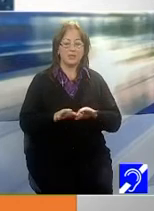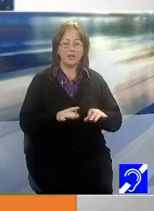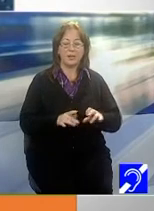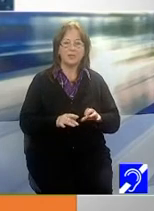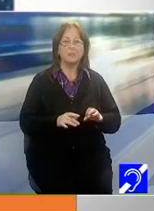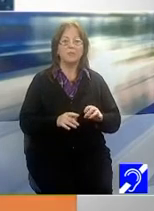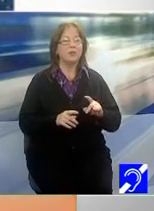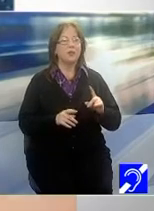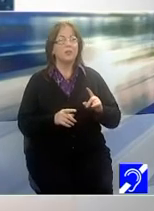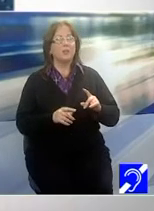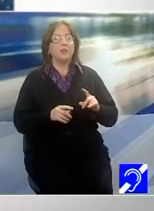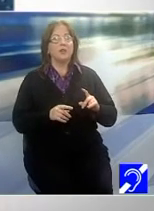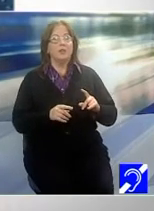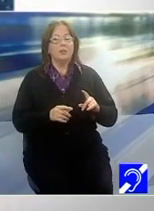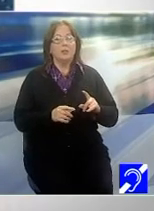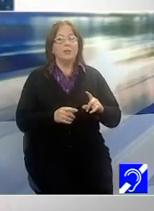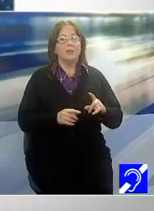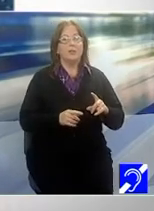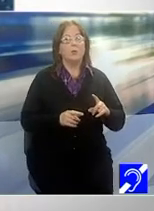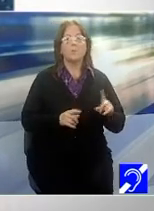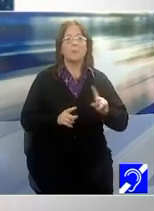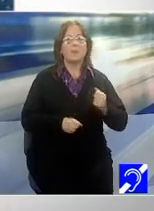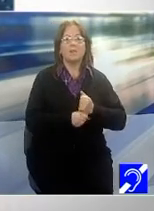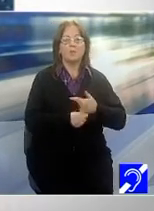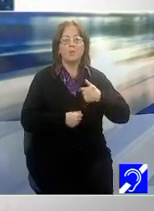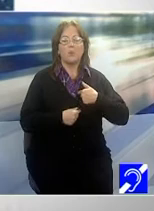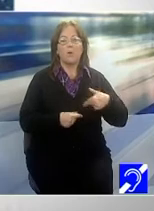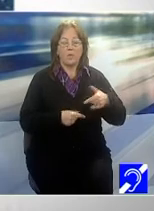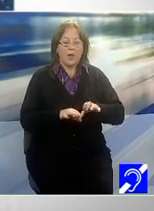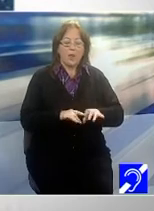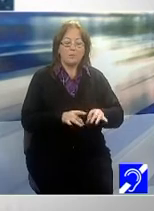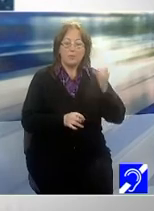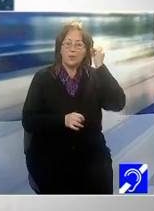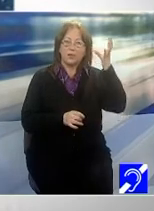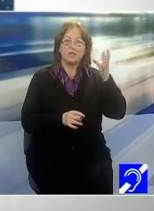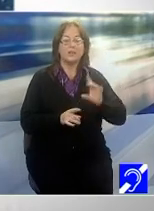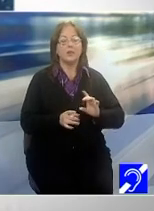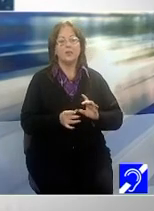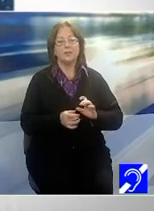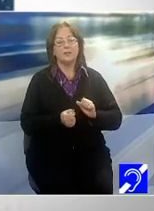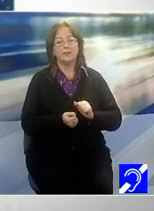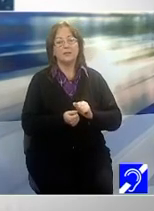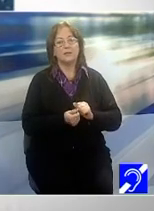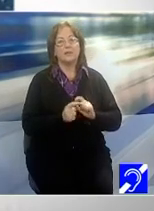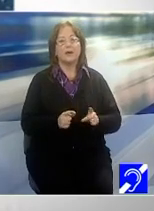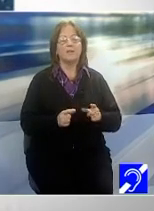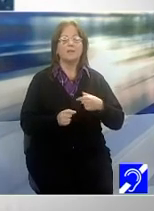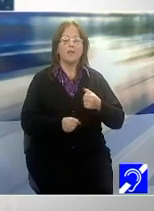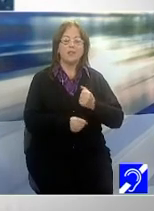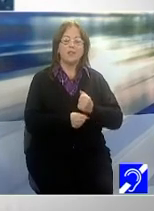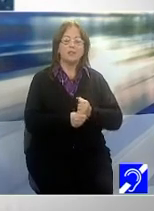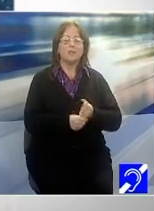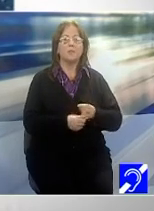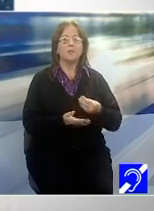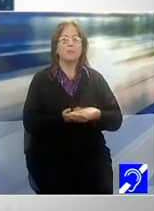adică nu producem noi aplicații, situația în care ar fi un avantaj mult mai mare pentru România, ci facem pentru